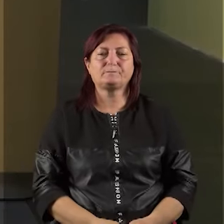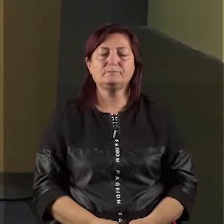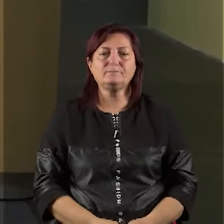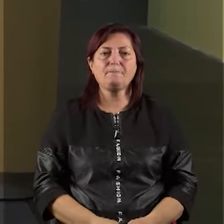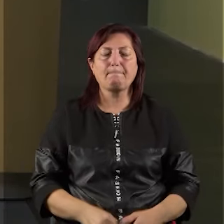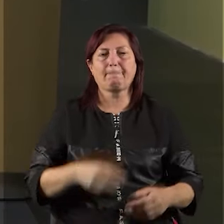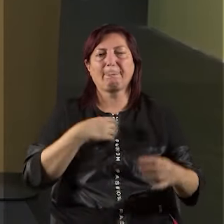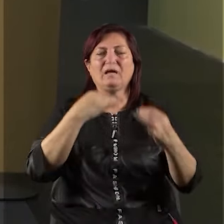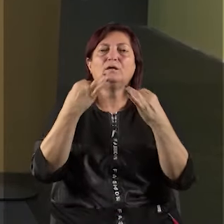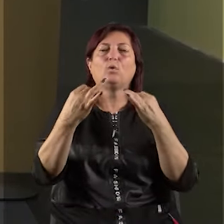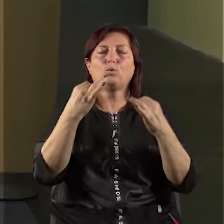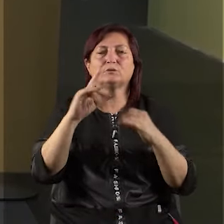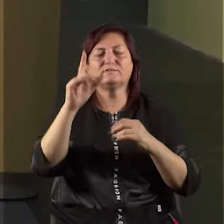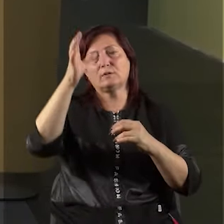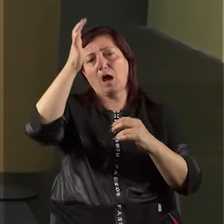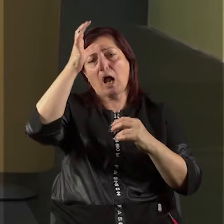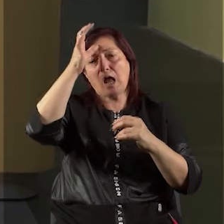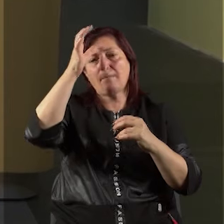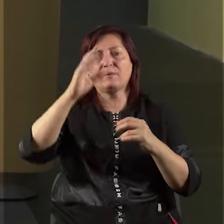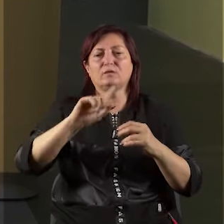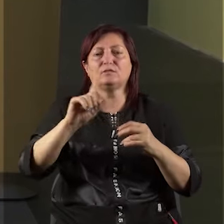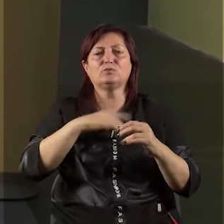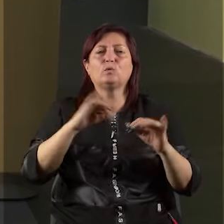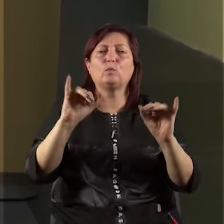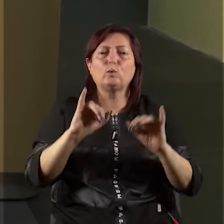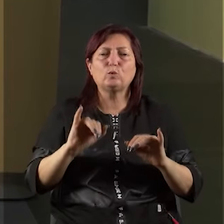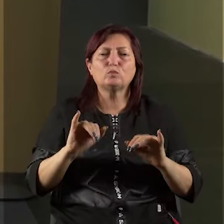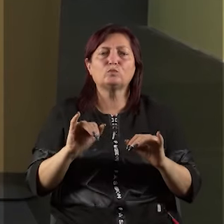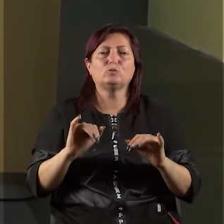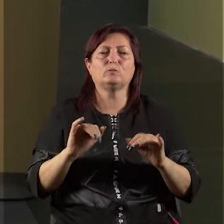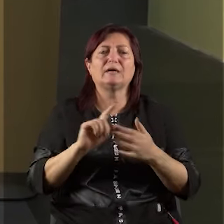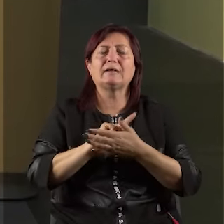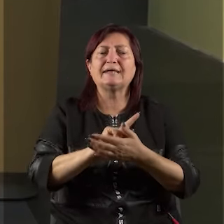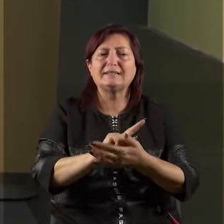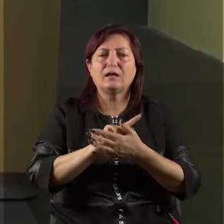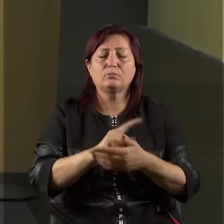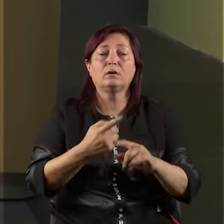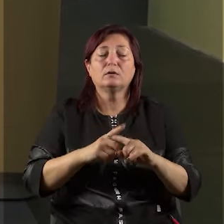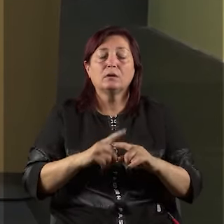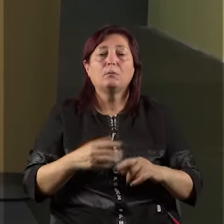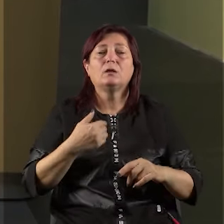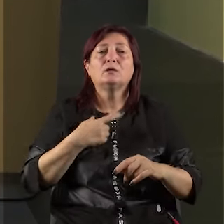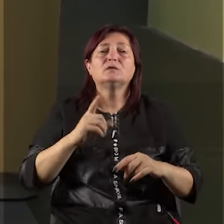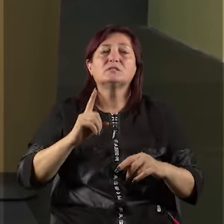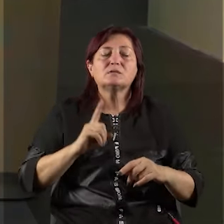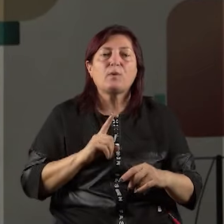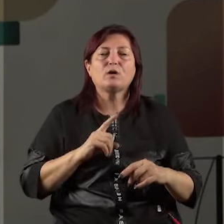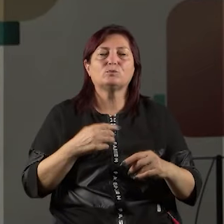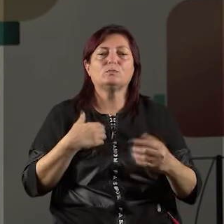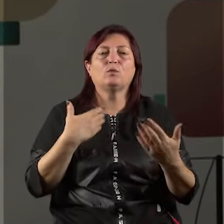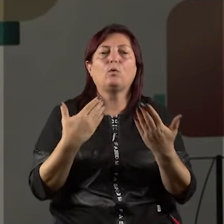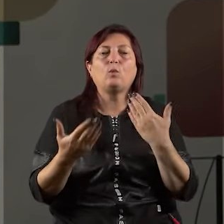լուծում այնուամենայնիվ քննարկում, լուծում այդպես կլինի եւ ակնկալում։ Հենց դա ենք ակնկալում երկխոսության